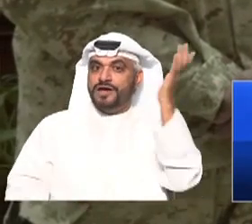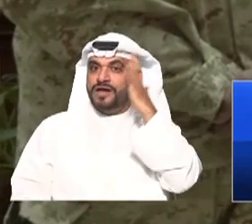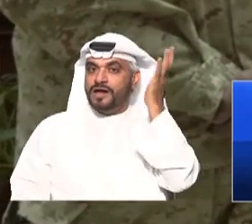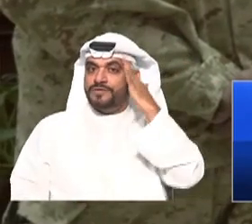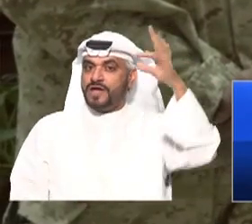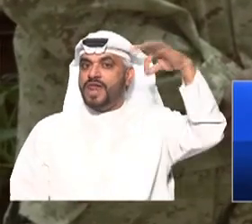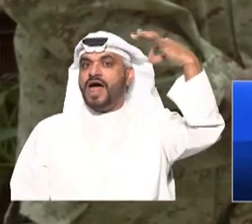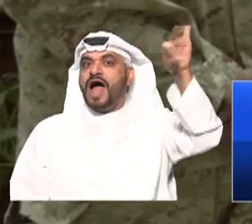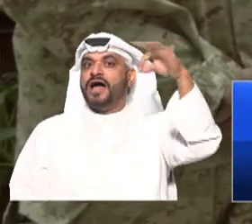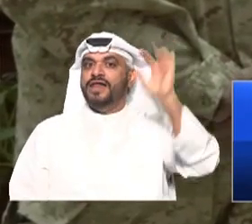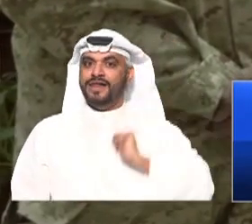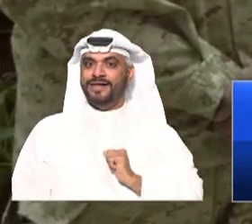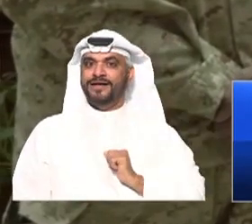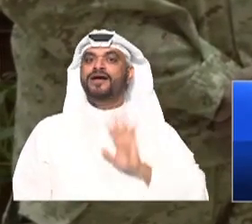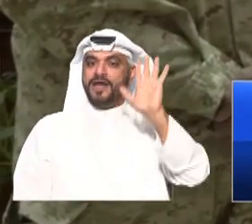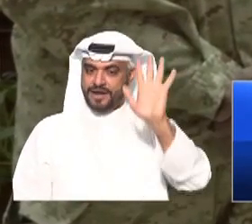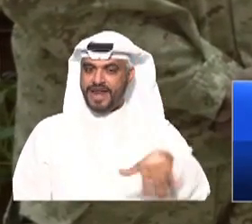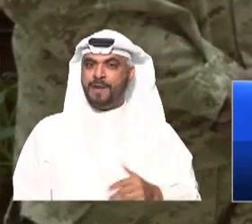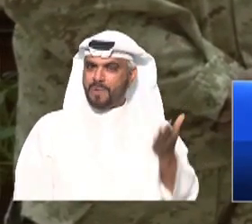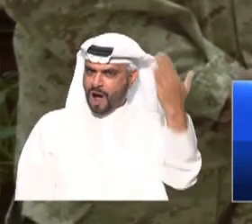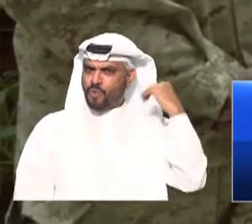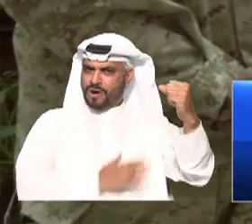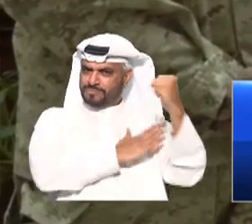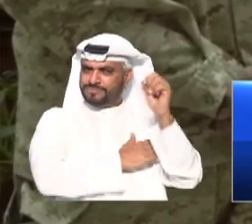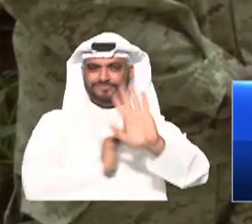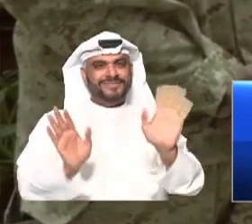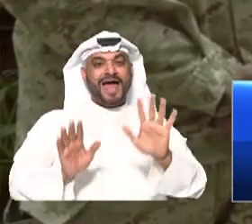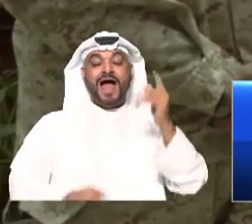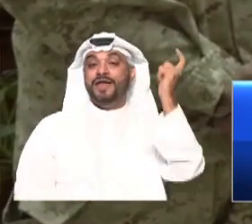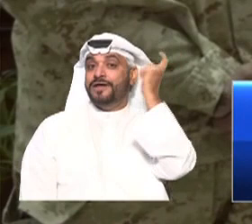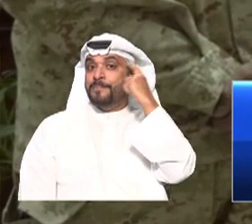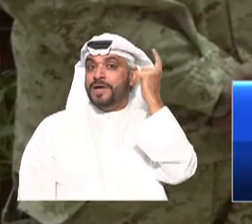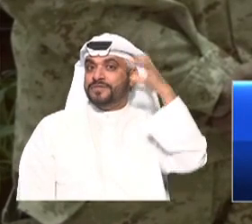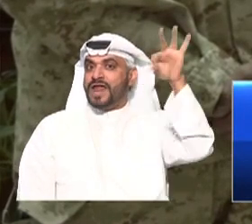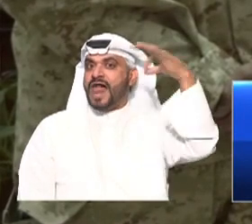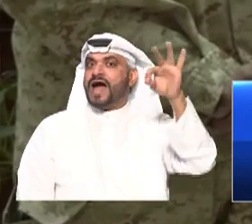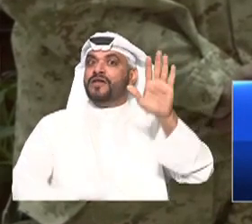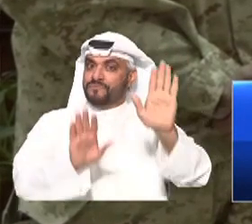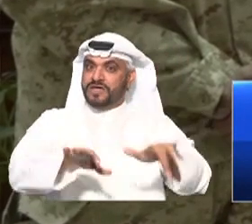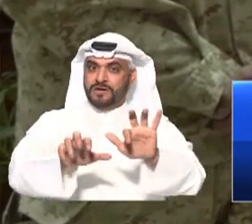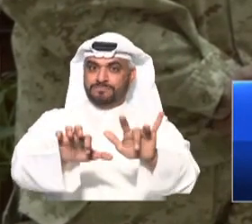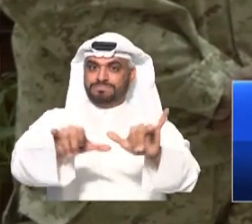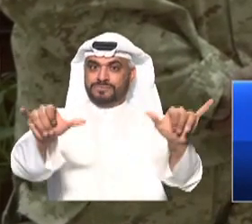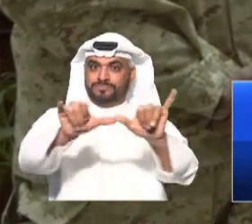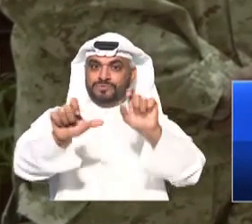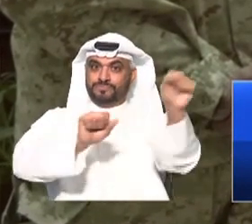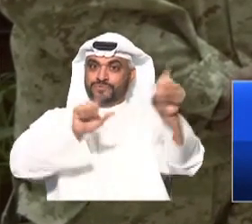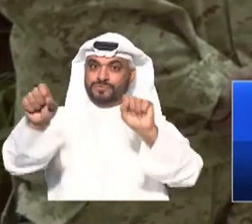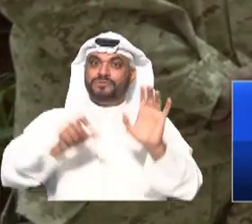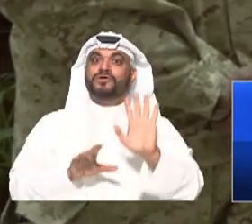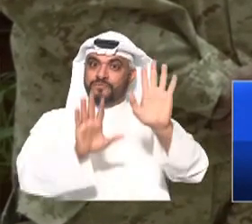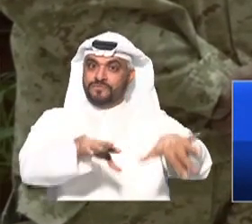أجهزة كبيرة، أجهزة إلكترونية، عندنا السايبر سيكوريتي،